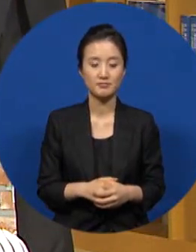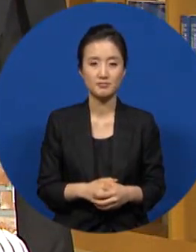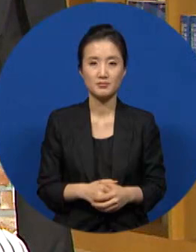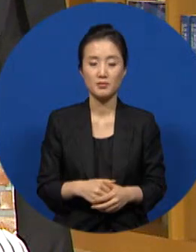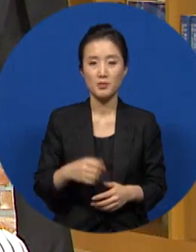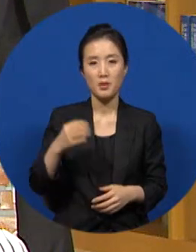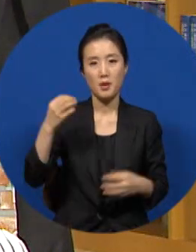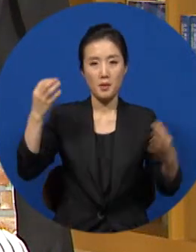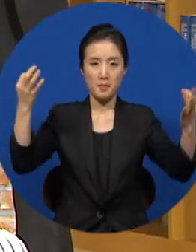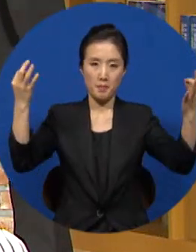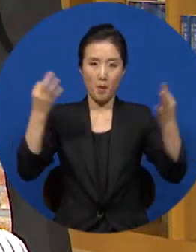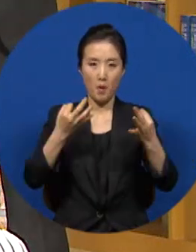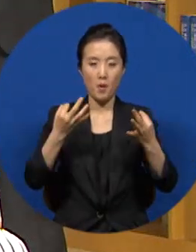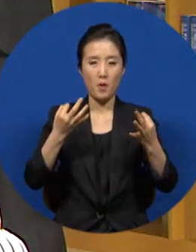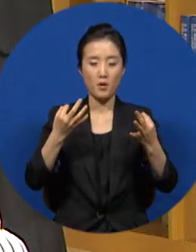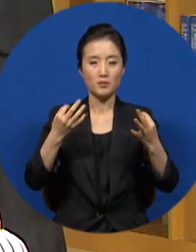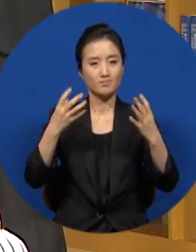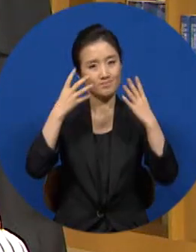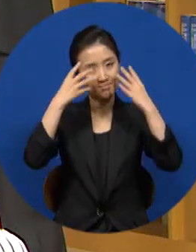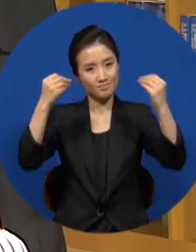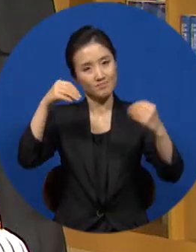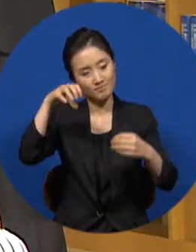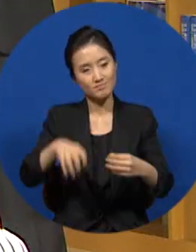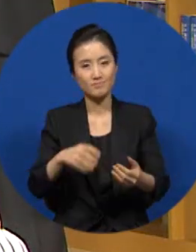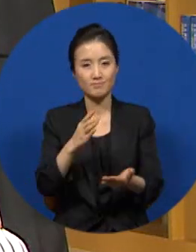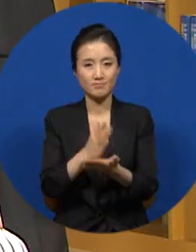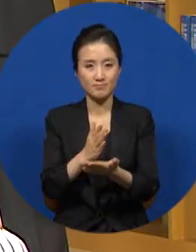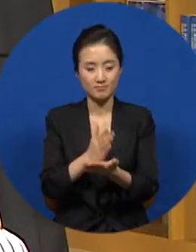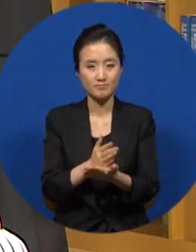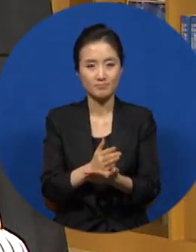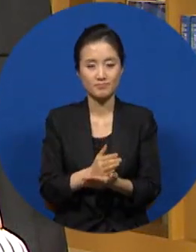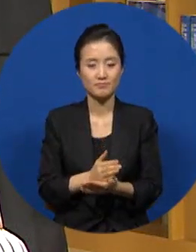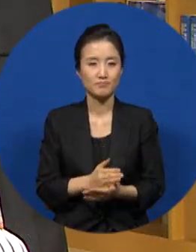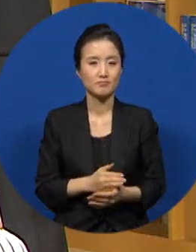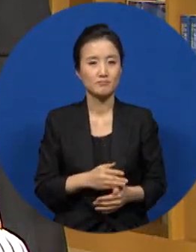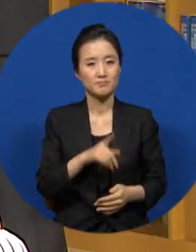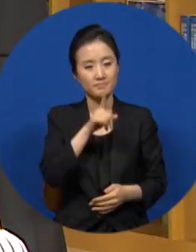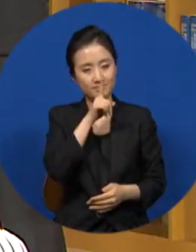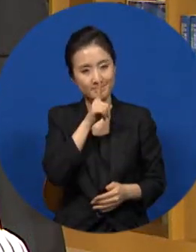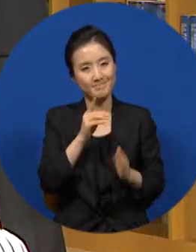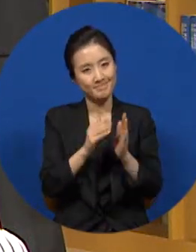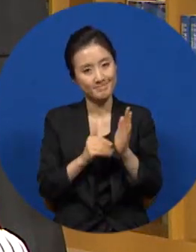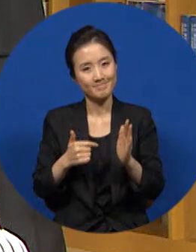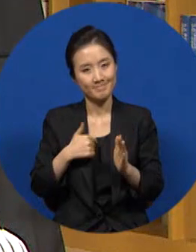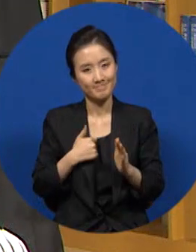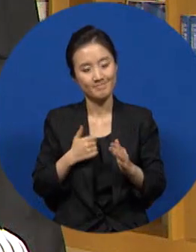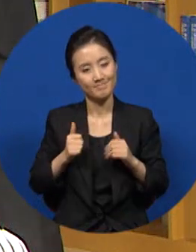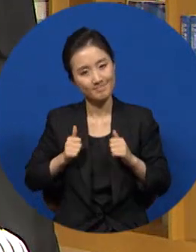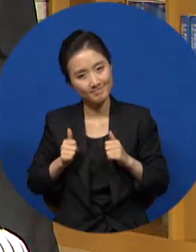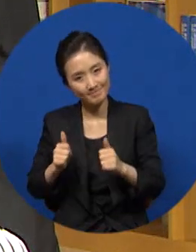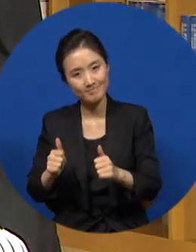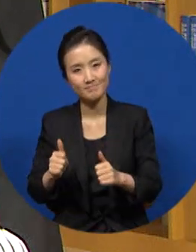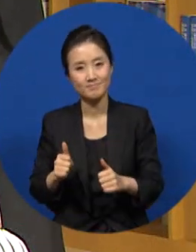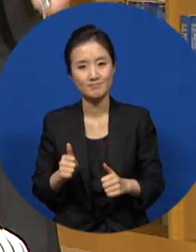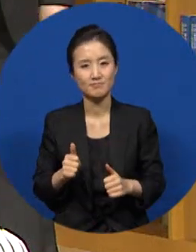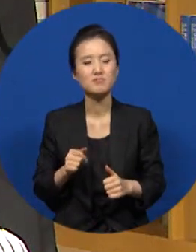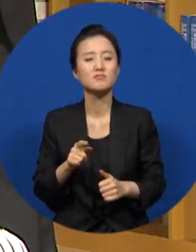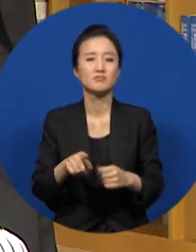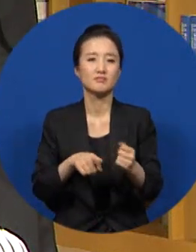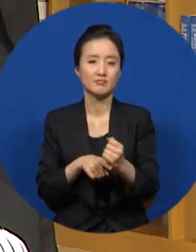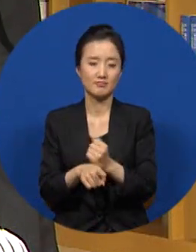않는 선을 얘기하는 거예요. 음덕이라 하는 거죠. 왼손이 하는 일을 오른손이 모르게끔 하는 그런 일들을 이제 적선이라고 하는